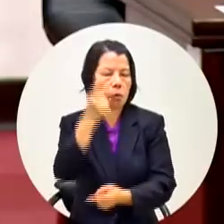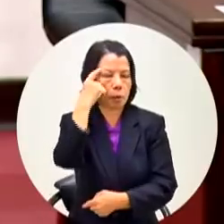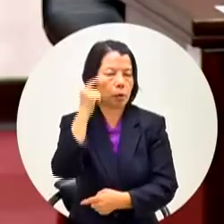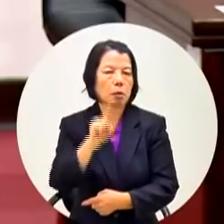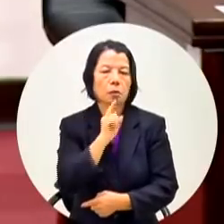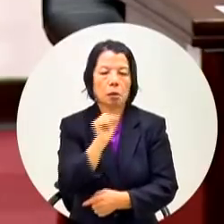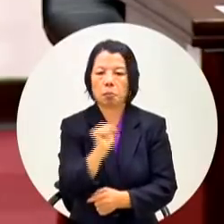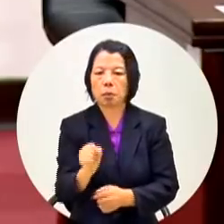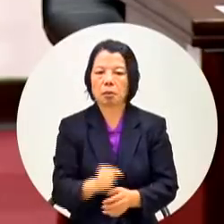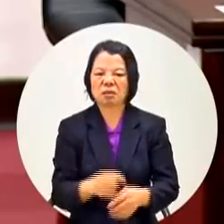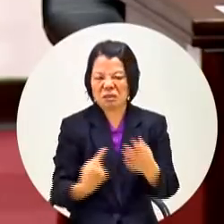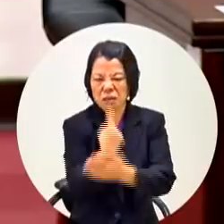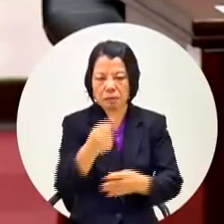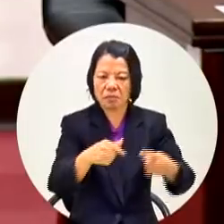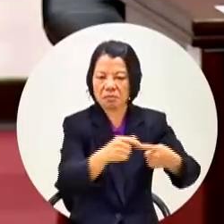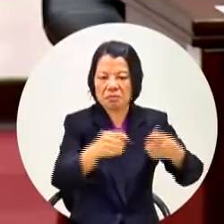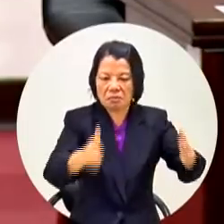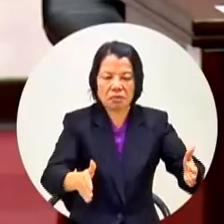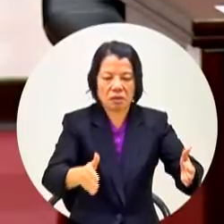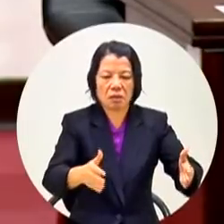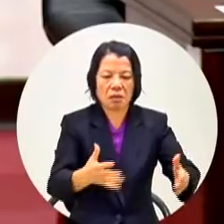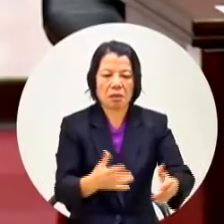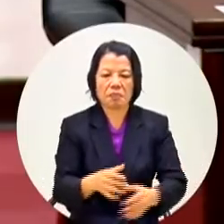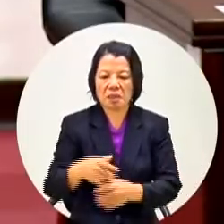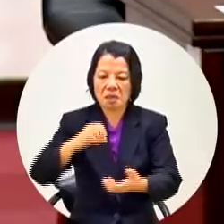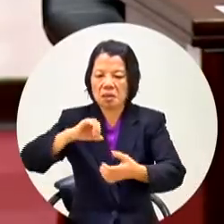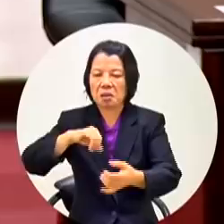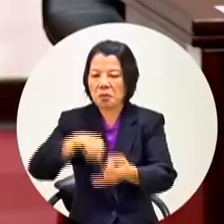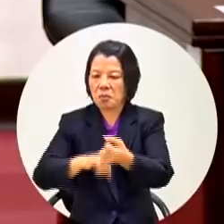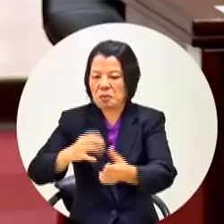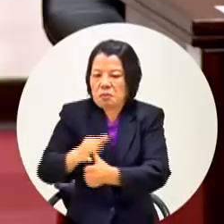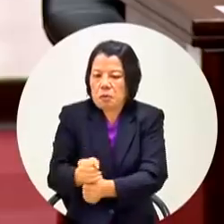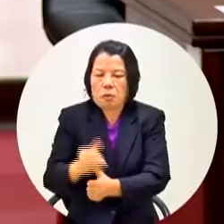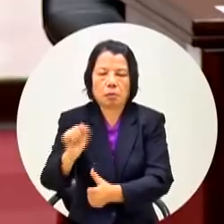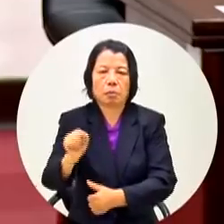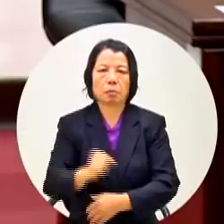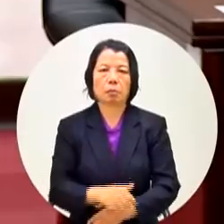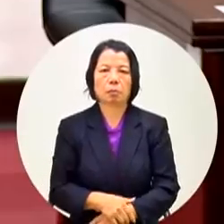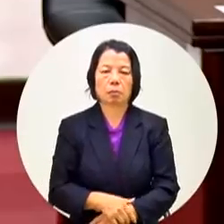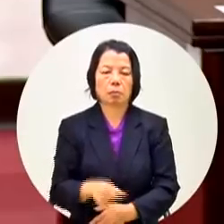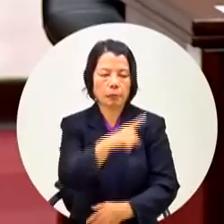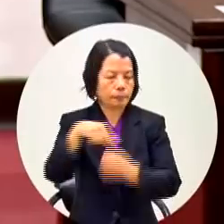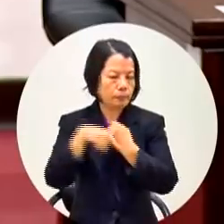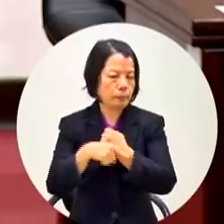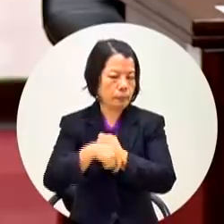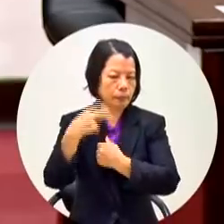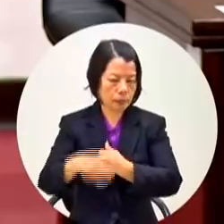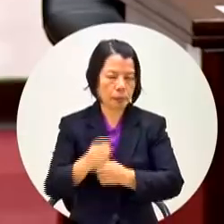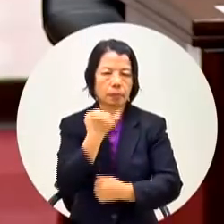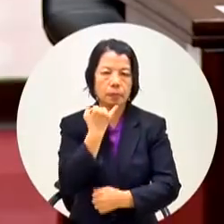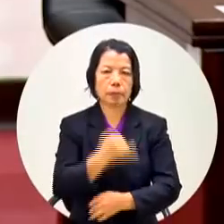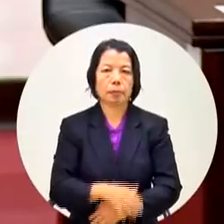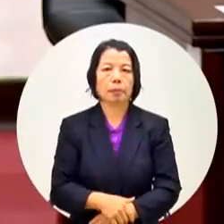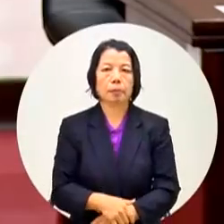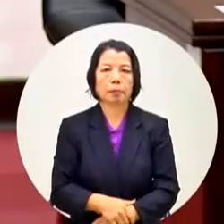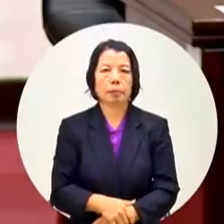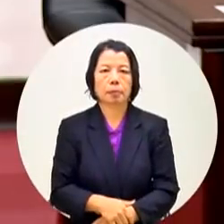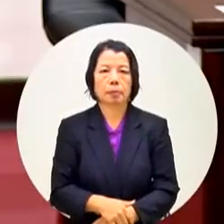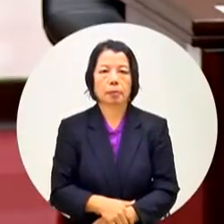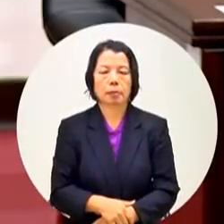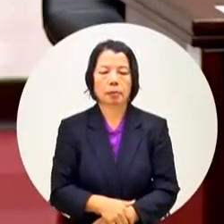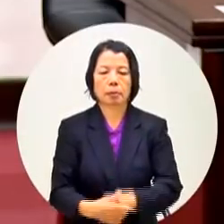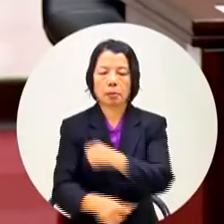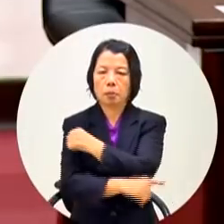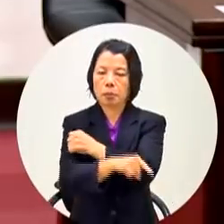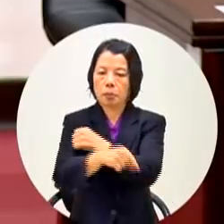好，哦，好，所以我觉得这个大家还可以再研究一下。好，那最后一个问题，我要问一下局长，哈，哦，这个是在1月25号